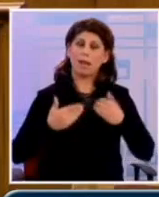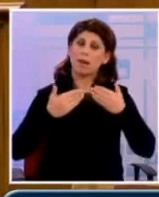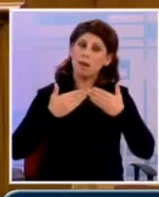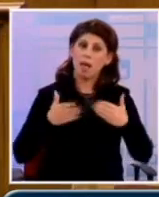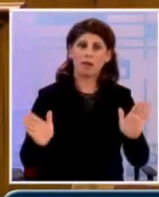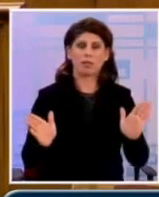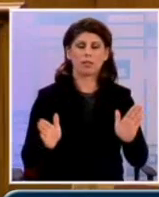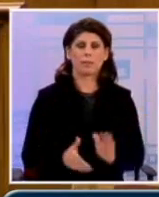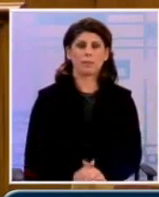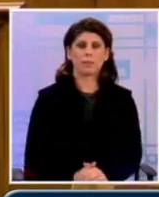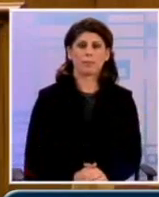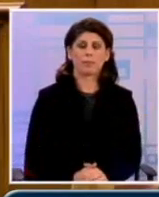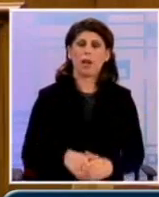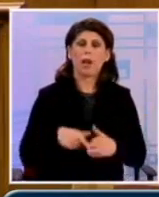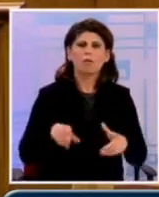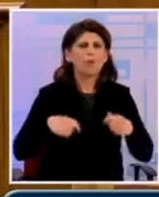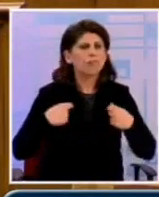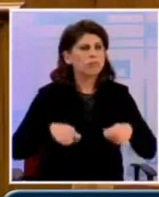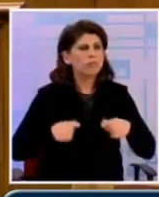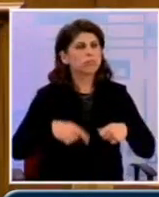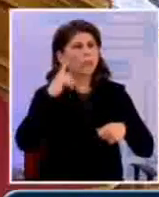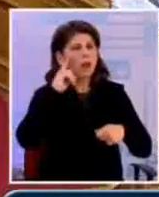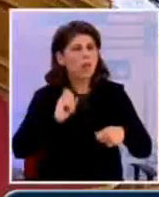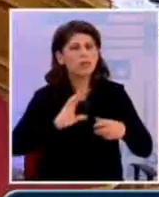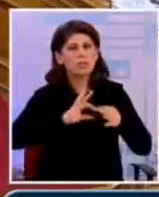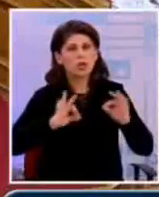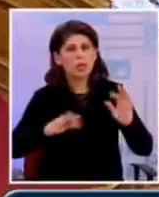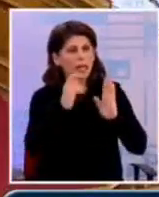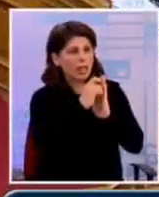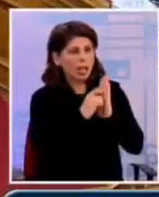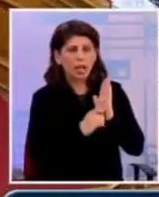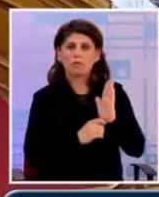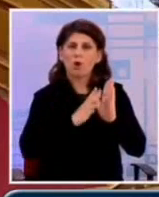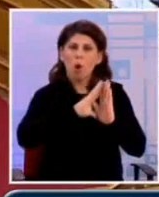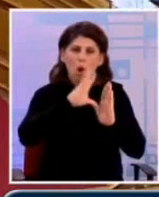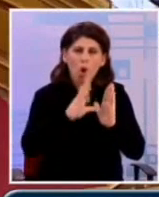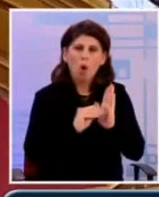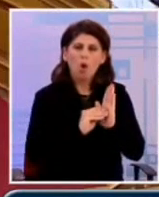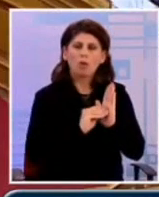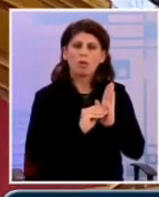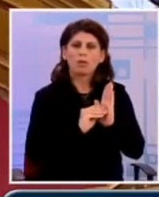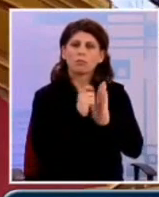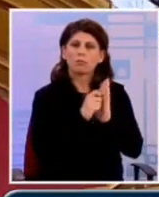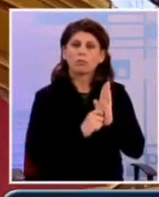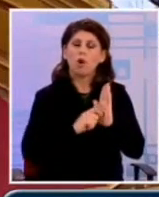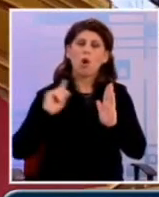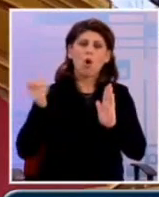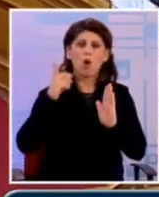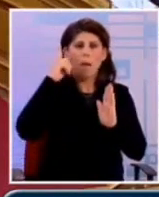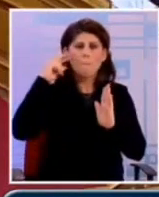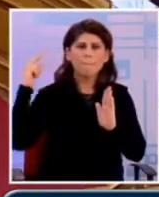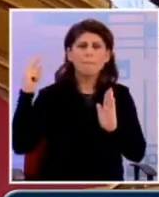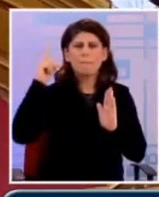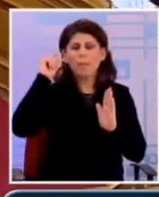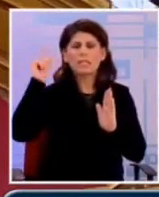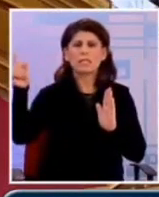ανοιχτεί αυτός ο πλούτος γνώσης ιστορικής καταγραφής σε όλα τα ακαδημαϊκά Ινστιτούτα, στα